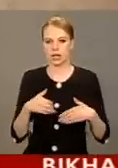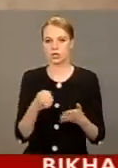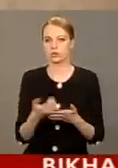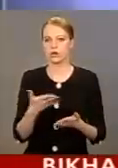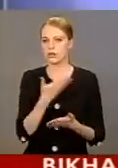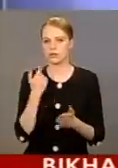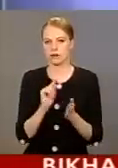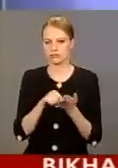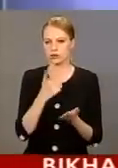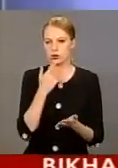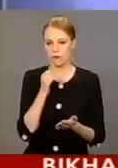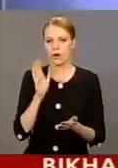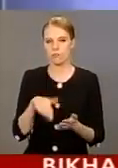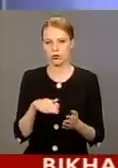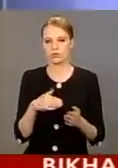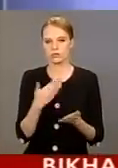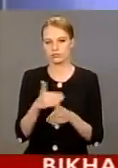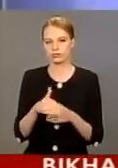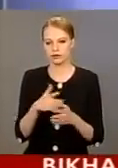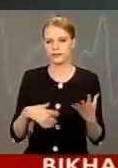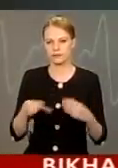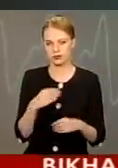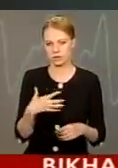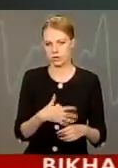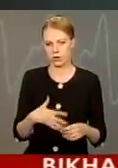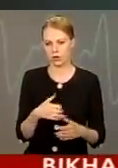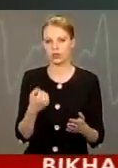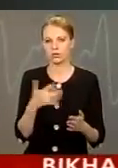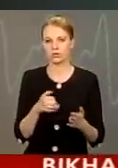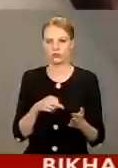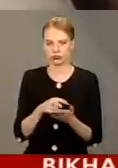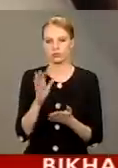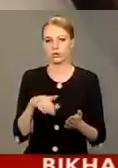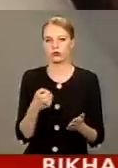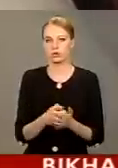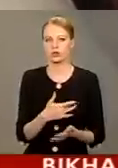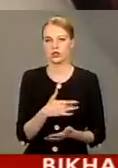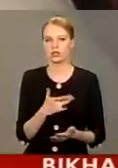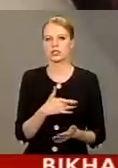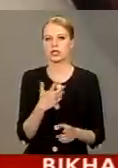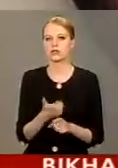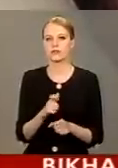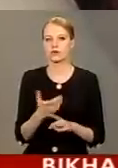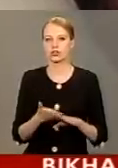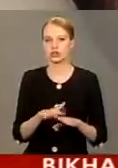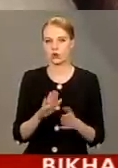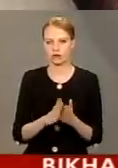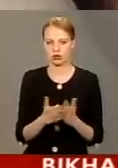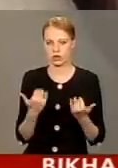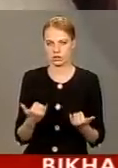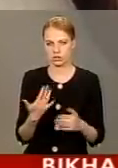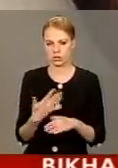не надходить кров, а за ними один за одним інші органи. Доходить і до серця. Серце дуже важко стояти. Зараз